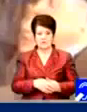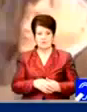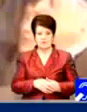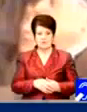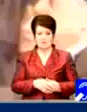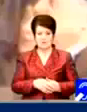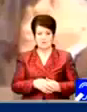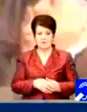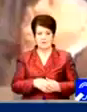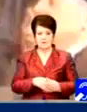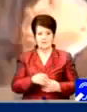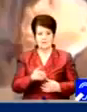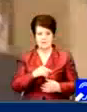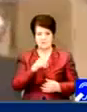la țărișoara,